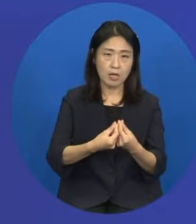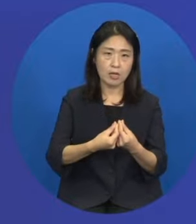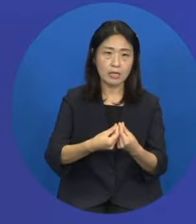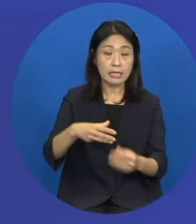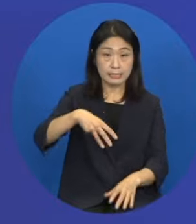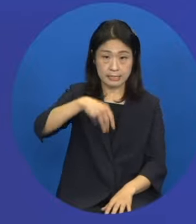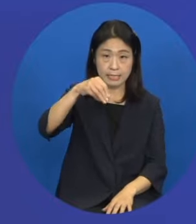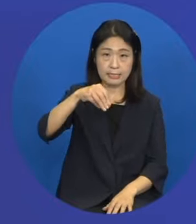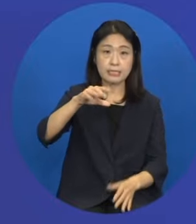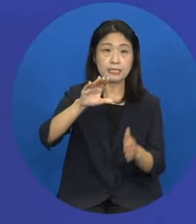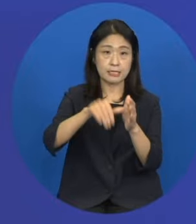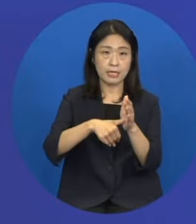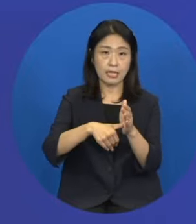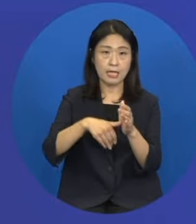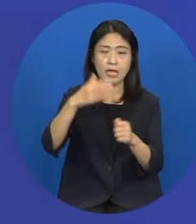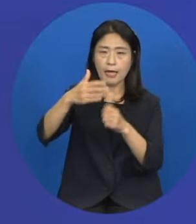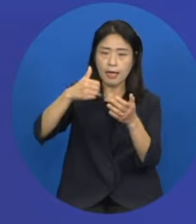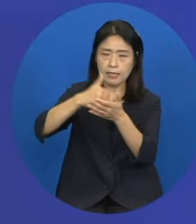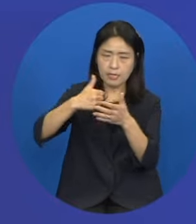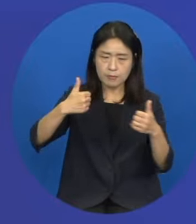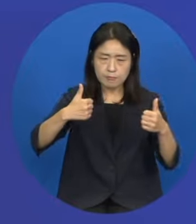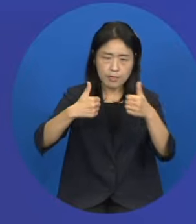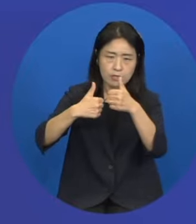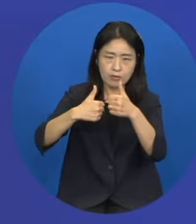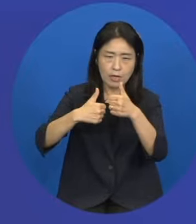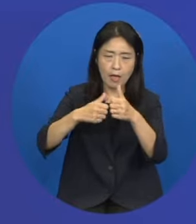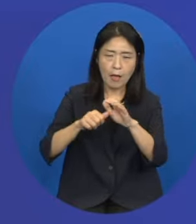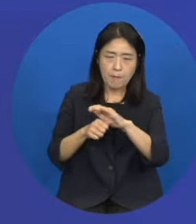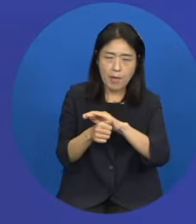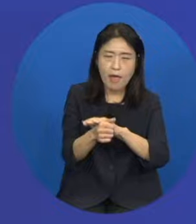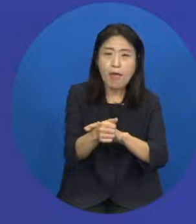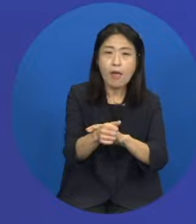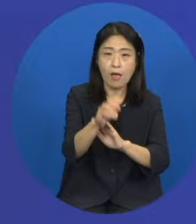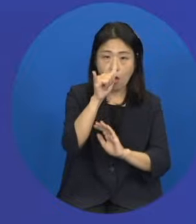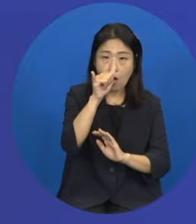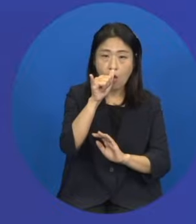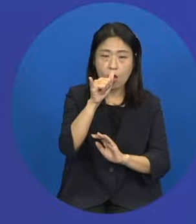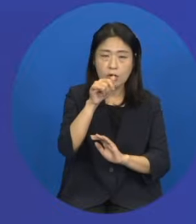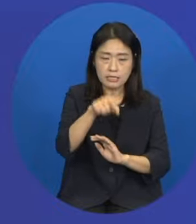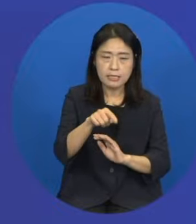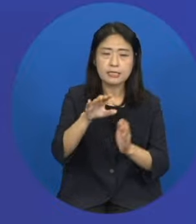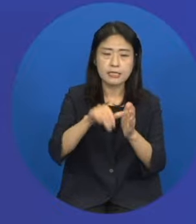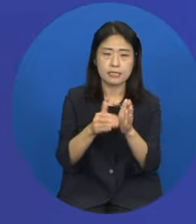유혹하여 하나님을 대적하게 한 뱀이 등장하죠. 그게 시작입니다.